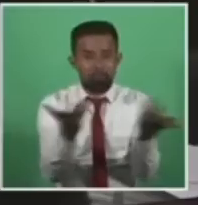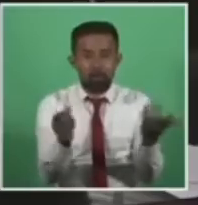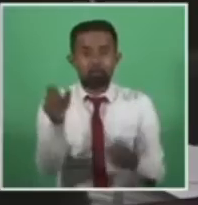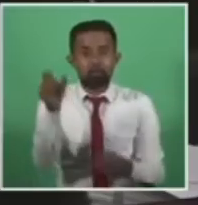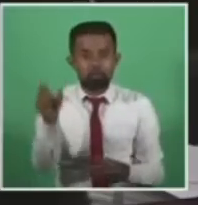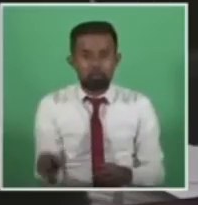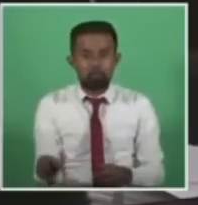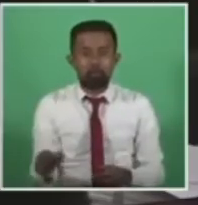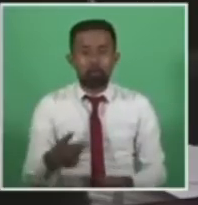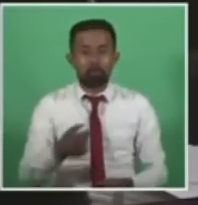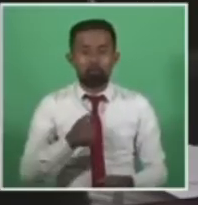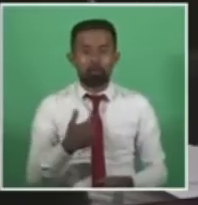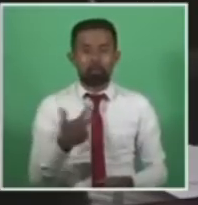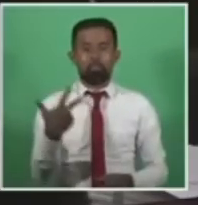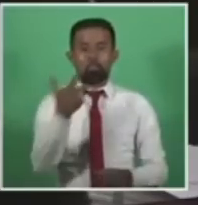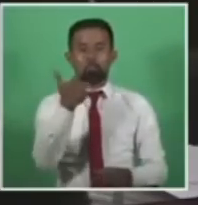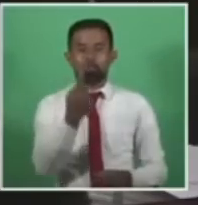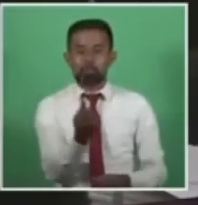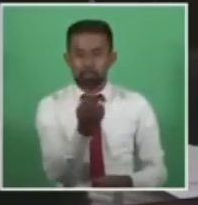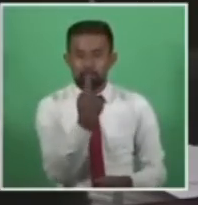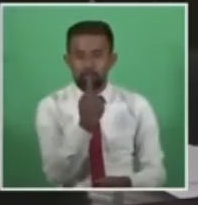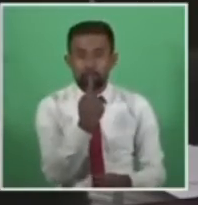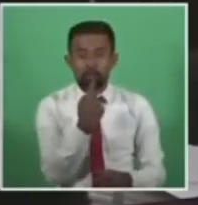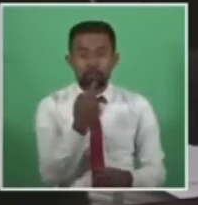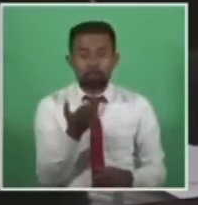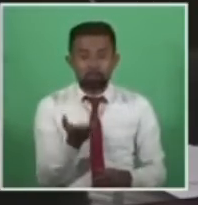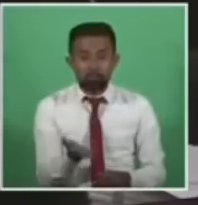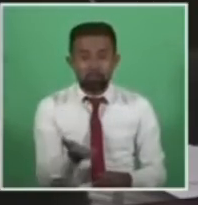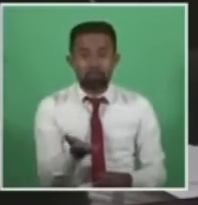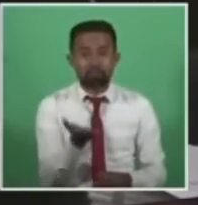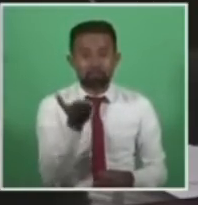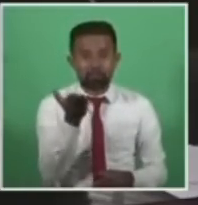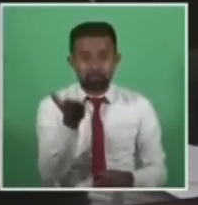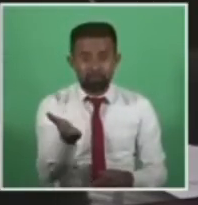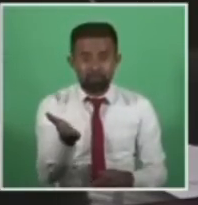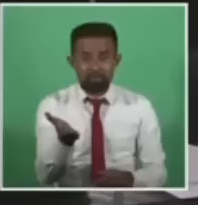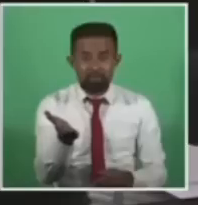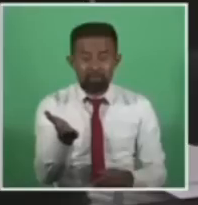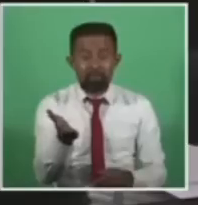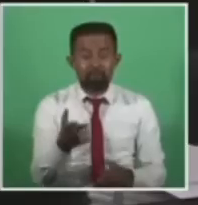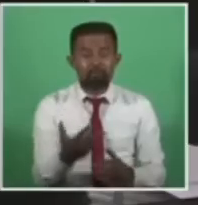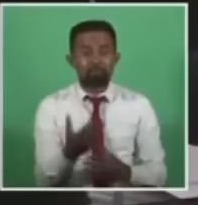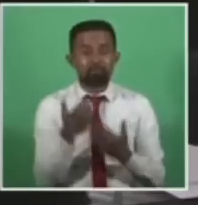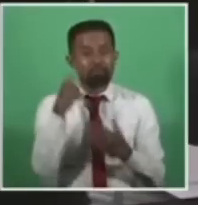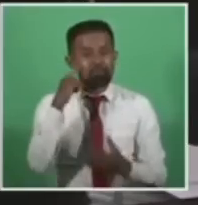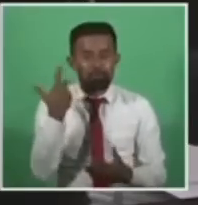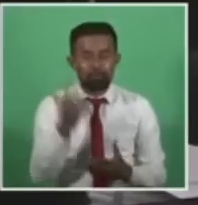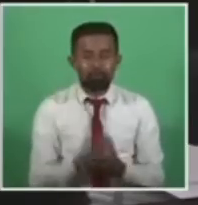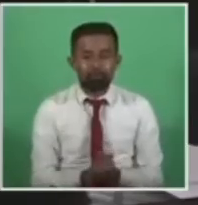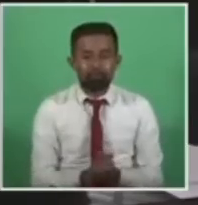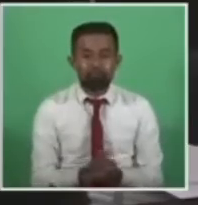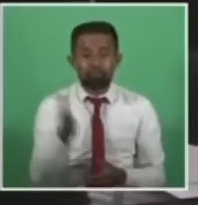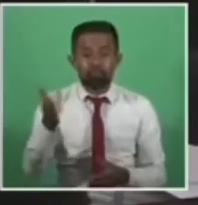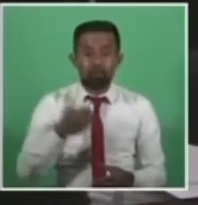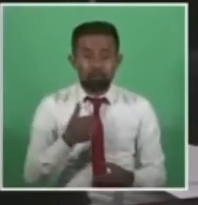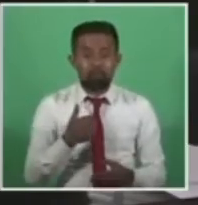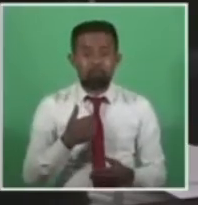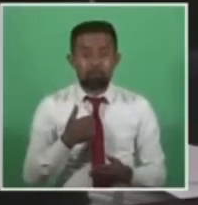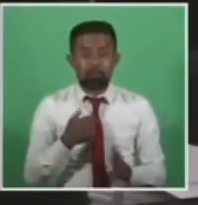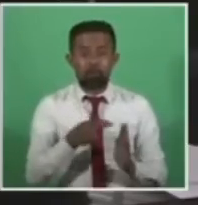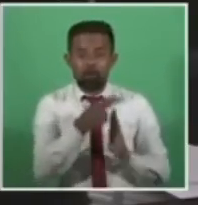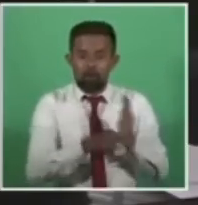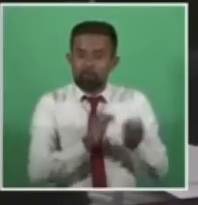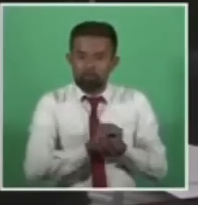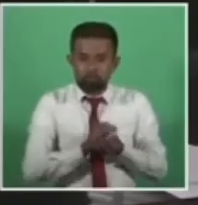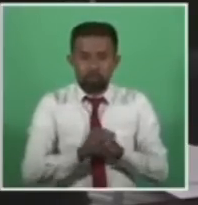මිනිහෙක් මට ඇඟිල්ල දික් කළා කියනවා මේ තමුසේ මේ ජාතික ආරක්ෂාව දන්නේ නැහැ කියලා. ඔයාට වඩා මම මගේ ජාතික